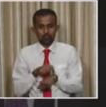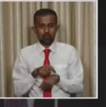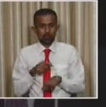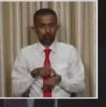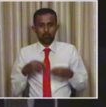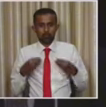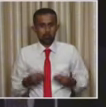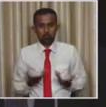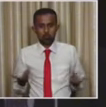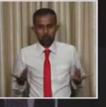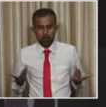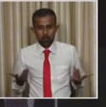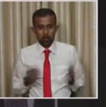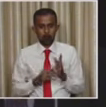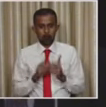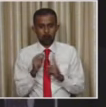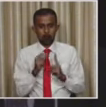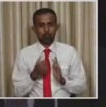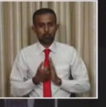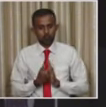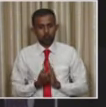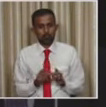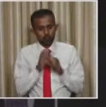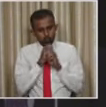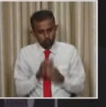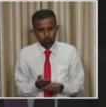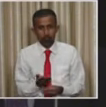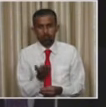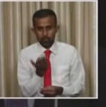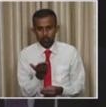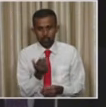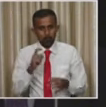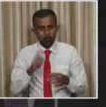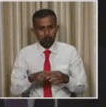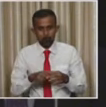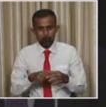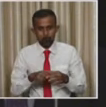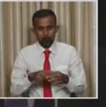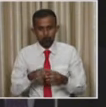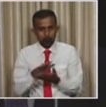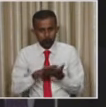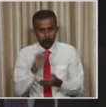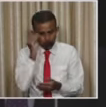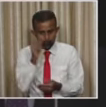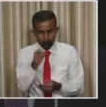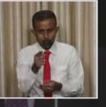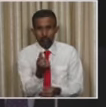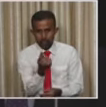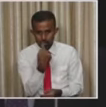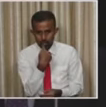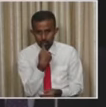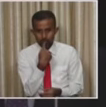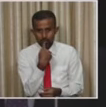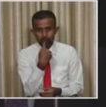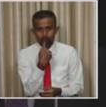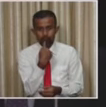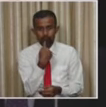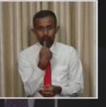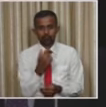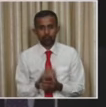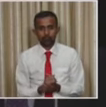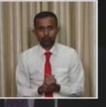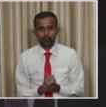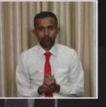kalanaasi ganna ba man api garu mantrithumata nisi gauravatu illa sirinne den passe harima tiyana dana pahadili obotuma kiyanna e kiyanna